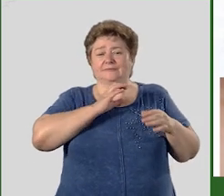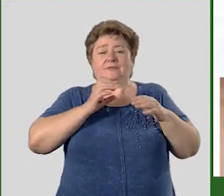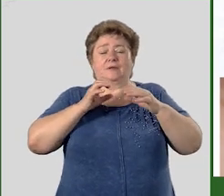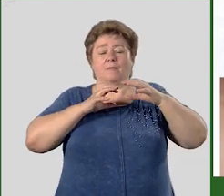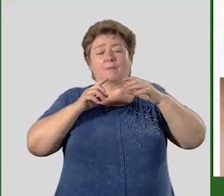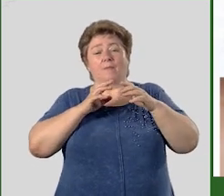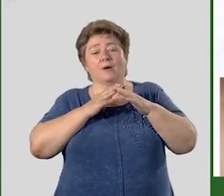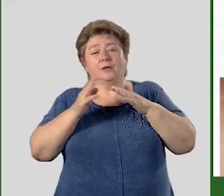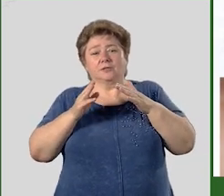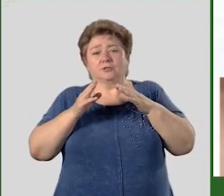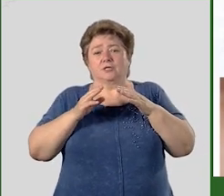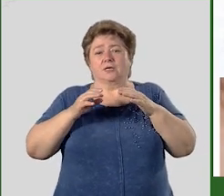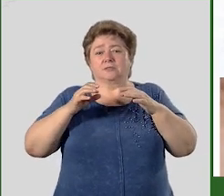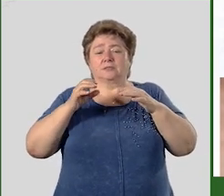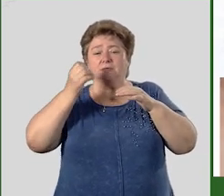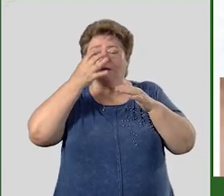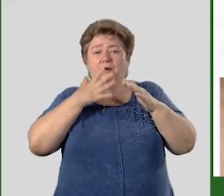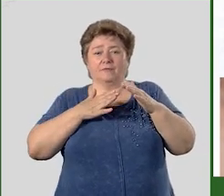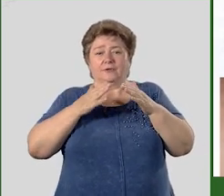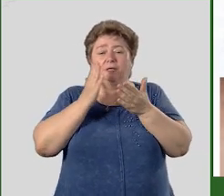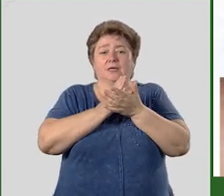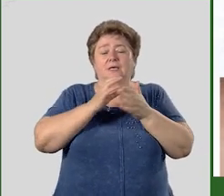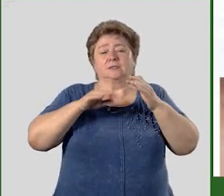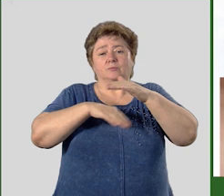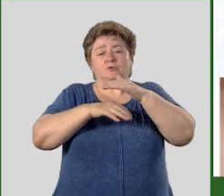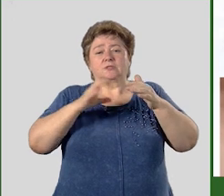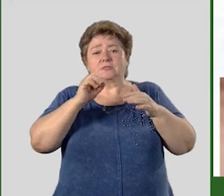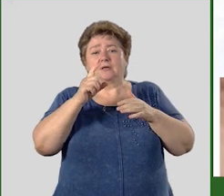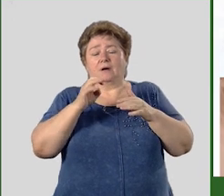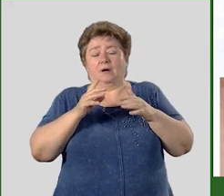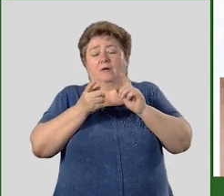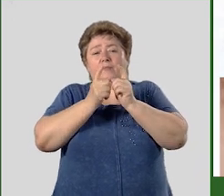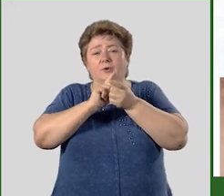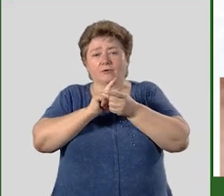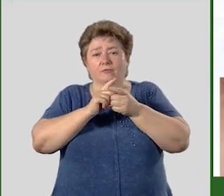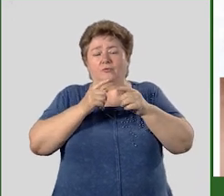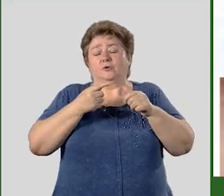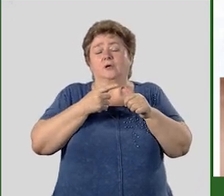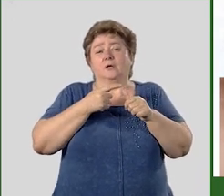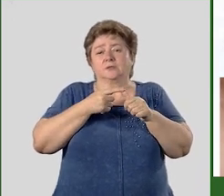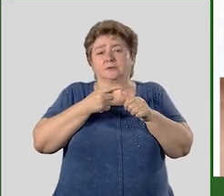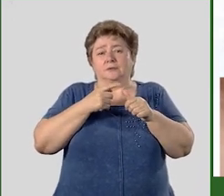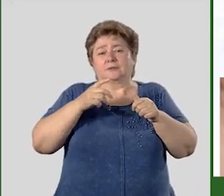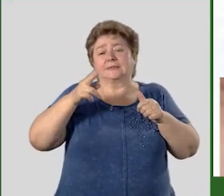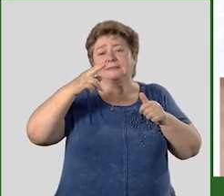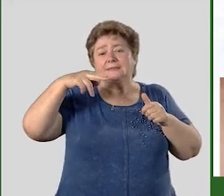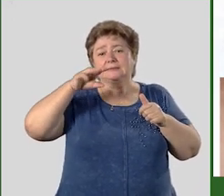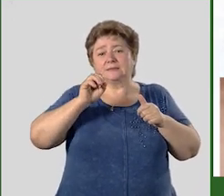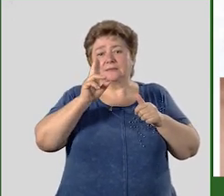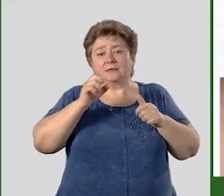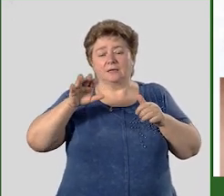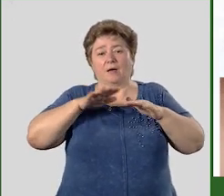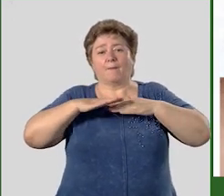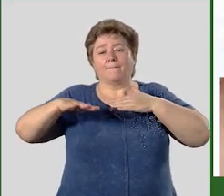полушарии находится пустыня Сахара. В переводе с арабского Сахара означает «дикая